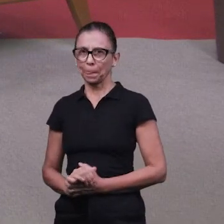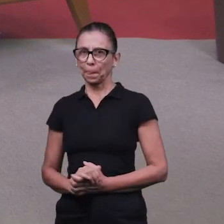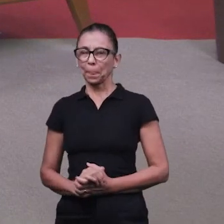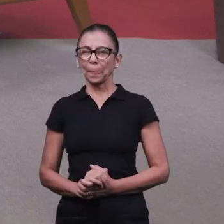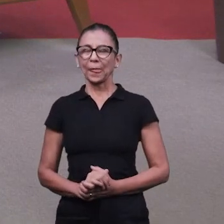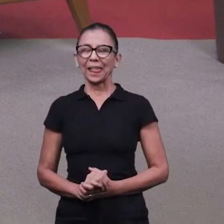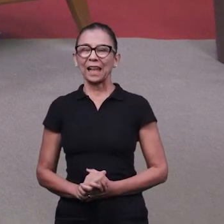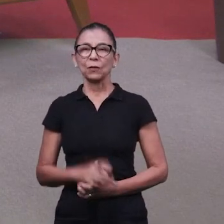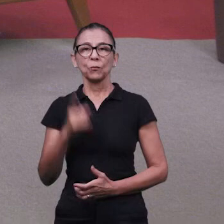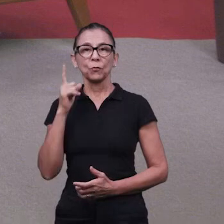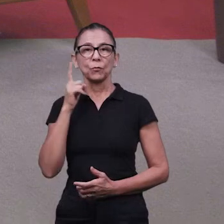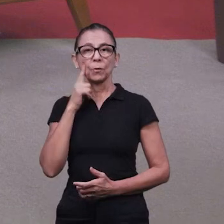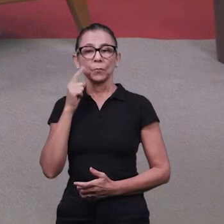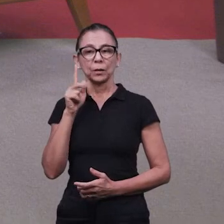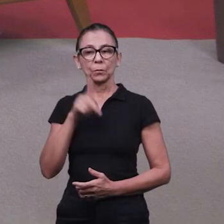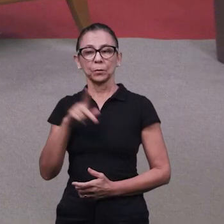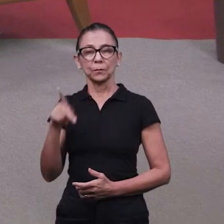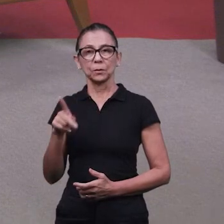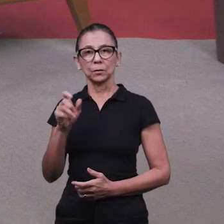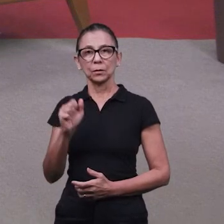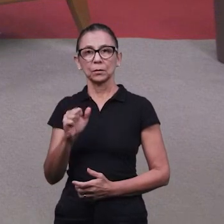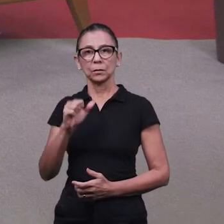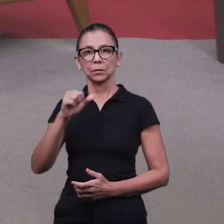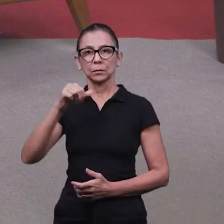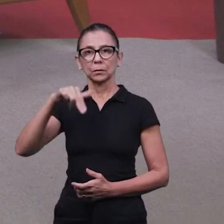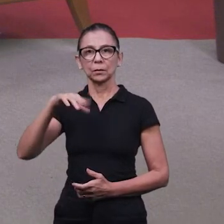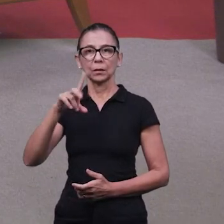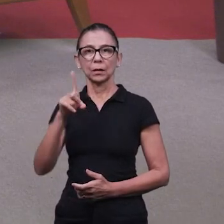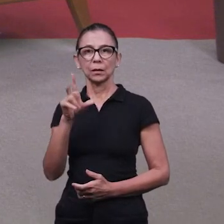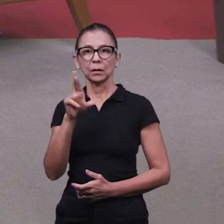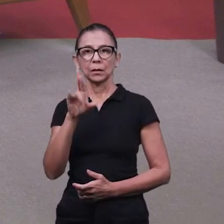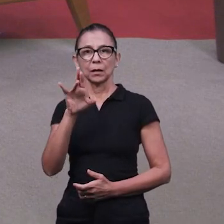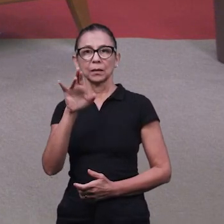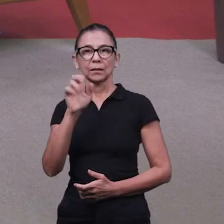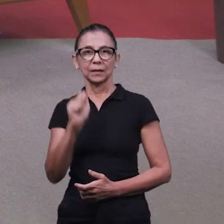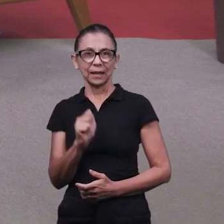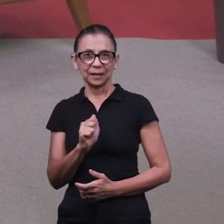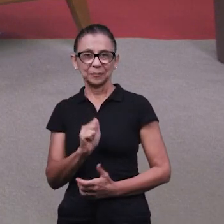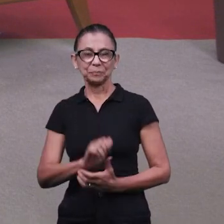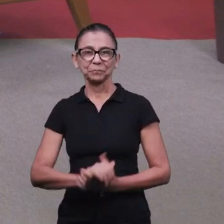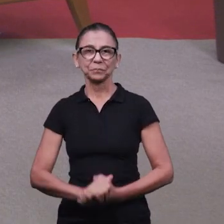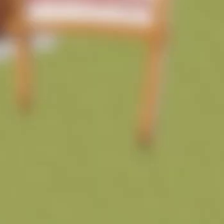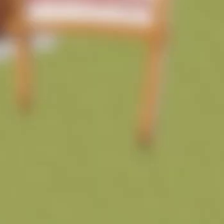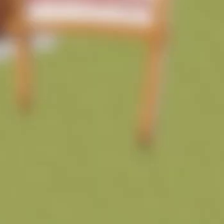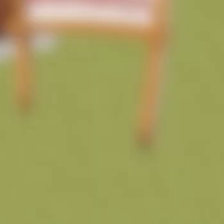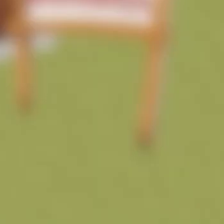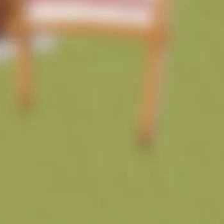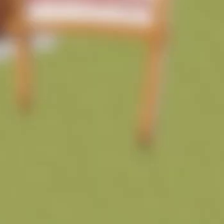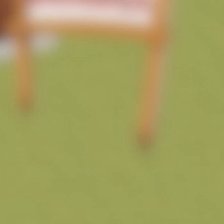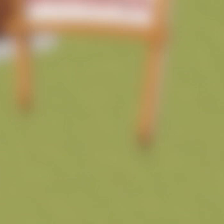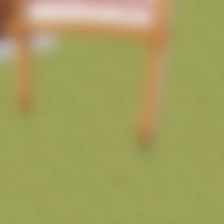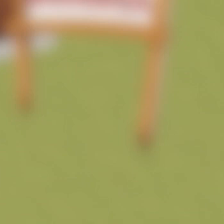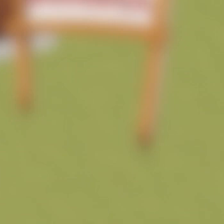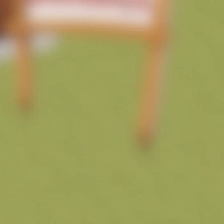ce passage biblique dans l'étude qui porte la thématique la source d'eau vivante.